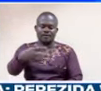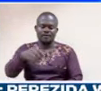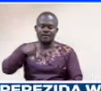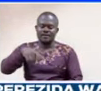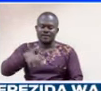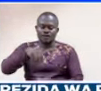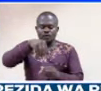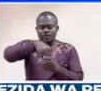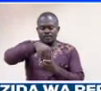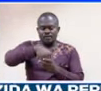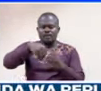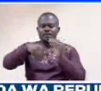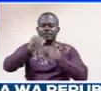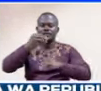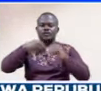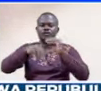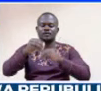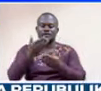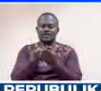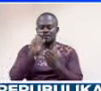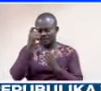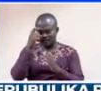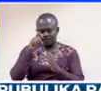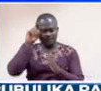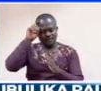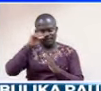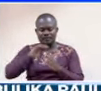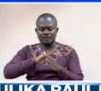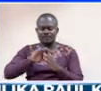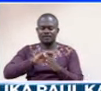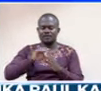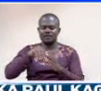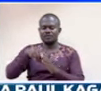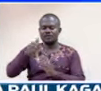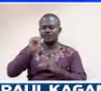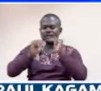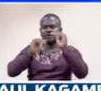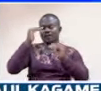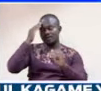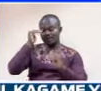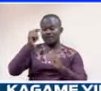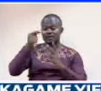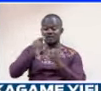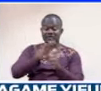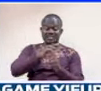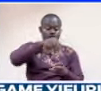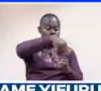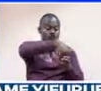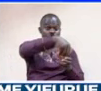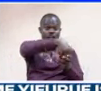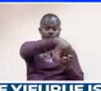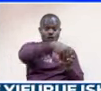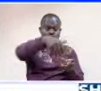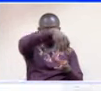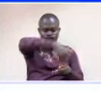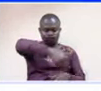ibyo gupfunyikamo ibicuruzwa basaba leta ko yatekereza ku ishoramari ryo muri urwo rwego, kuko ngo ibyinshi bitumizwa hanze kandi bikaboneka